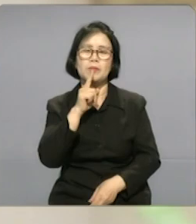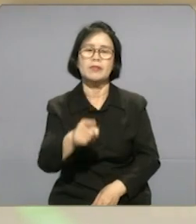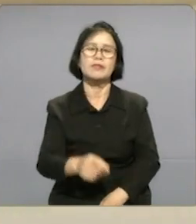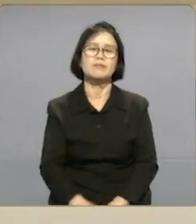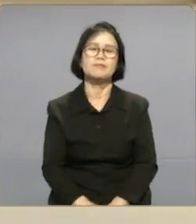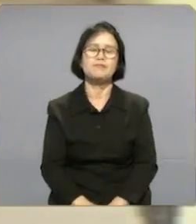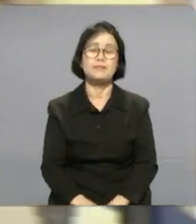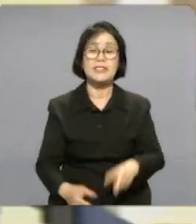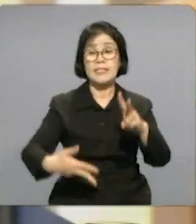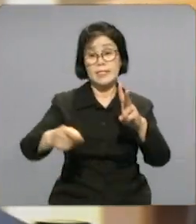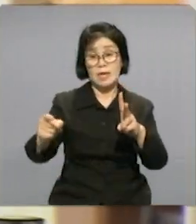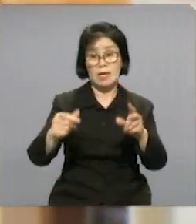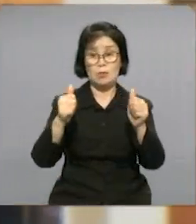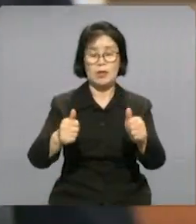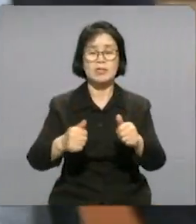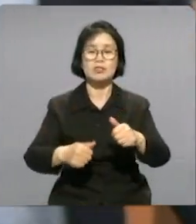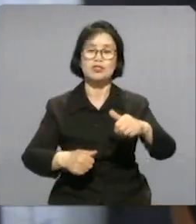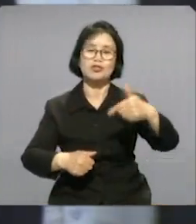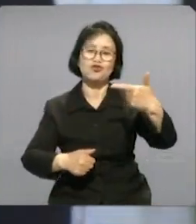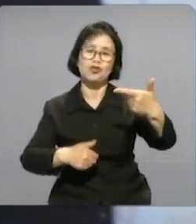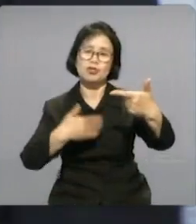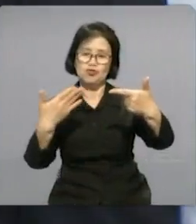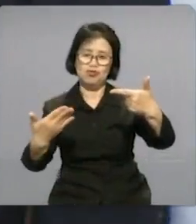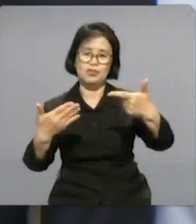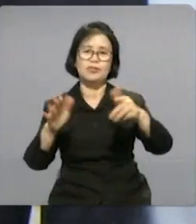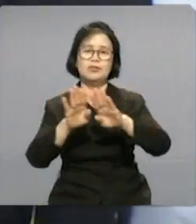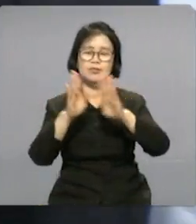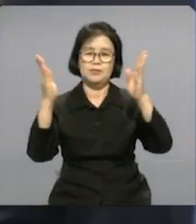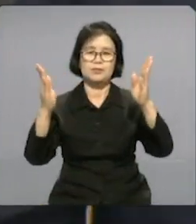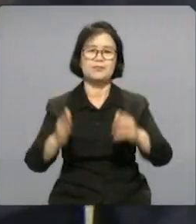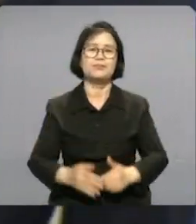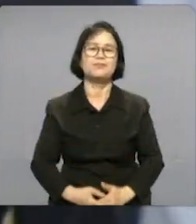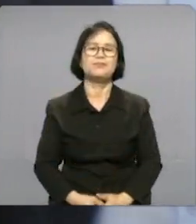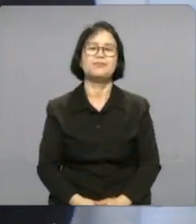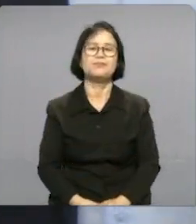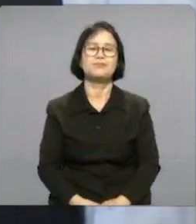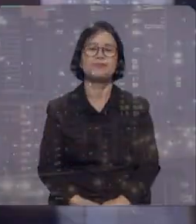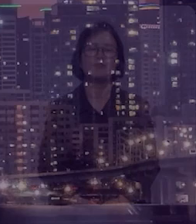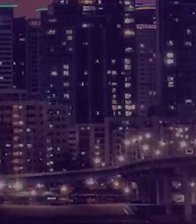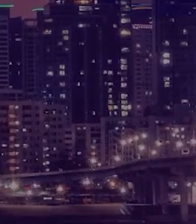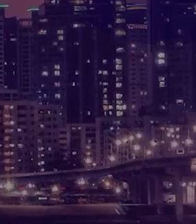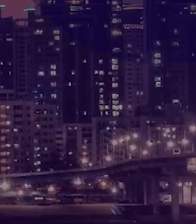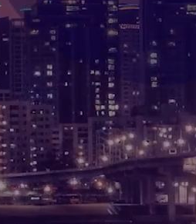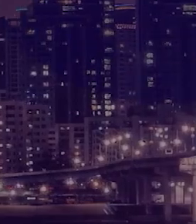2차 공판은 다음 달 9일 열립니다. OBS 뉴스 이상호입니다.